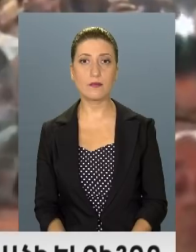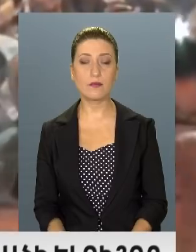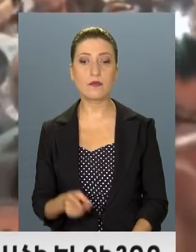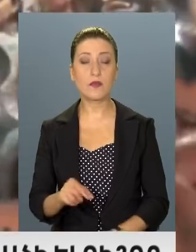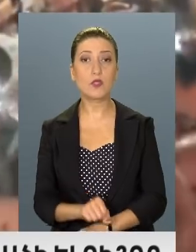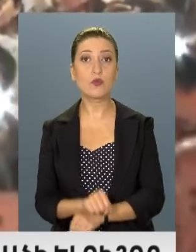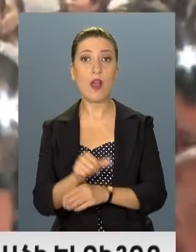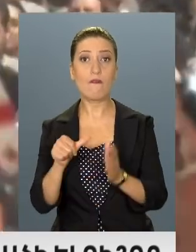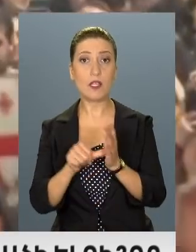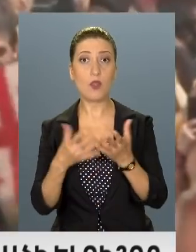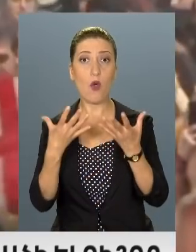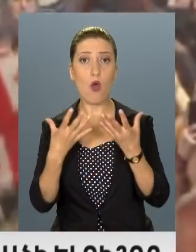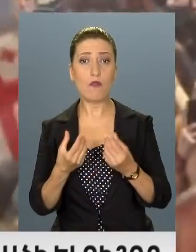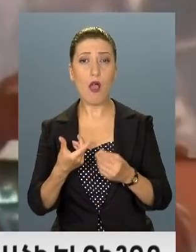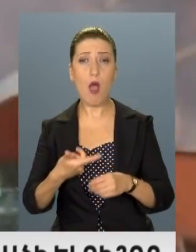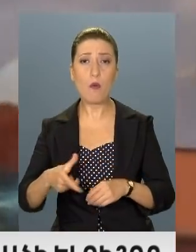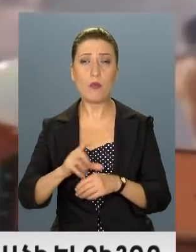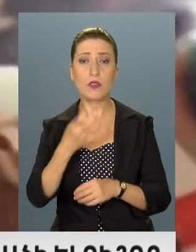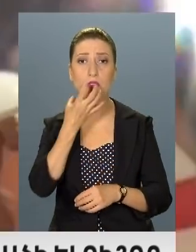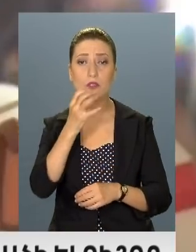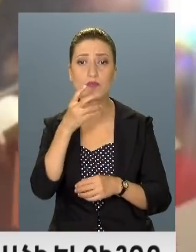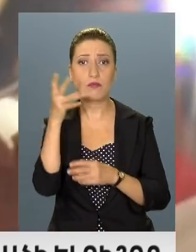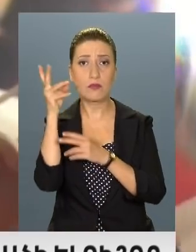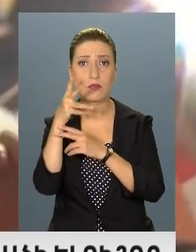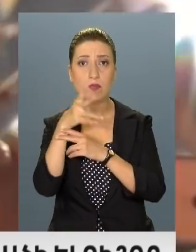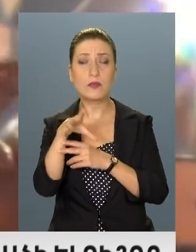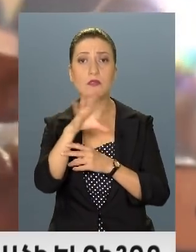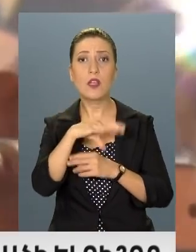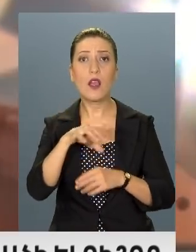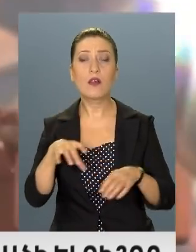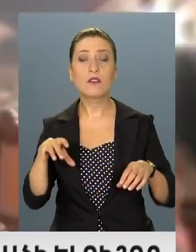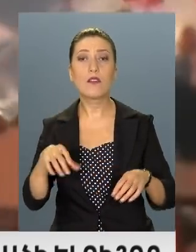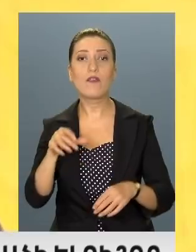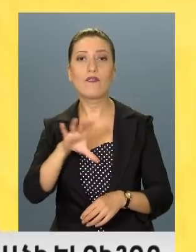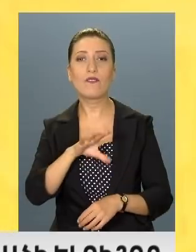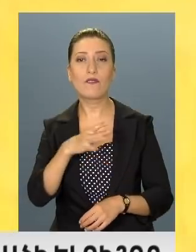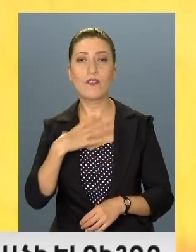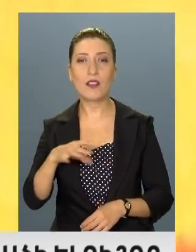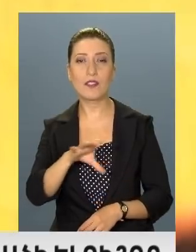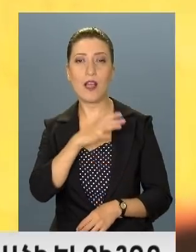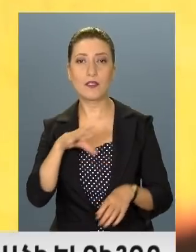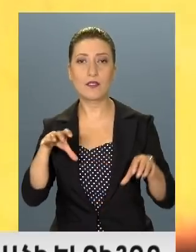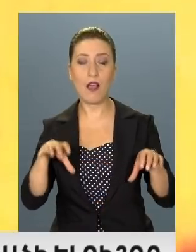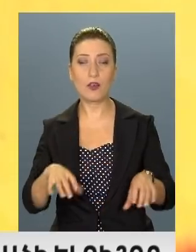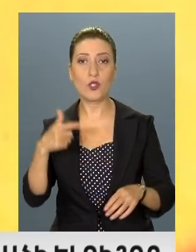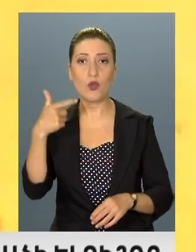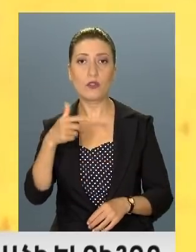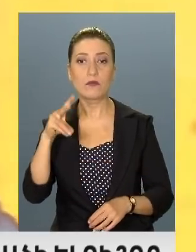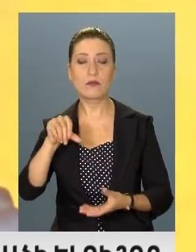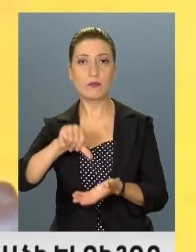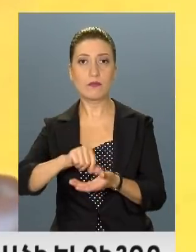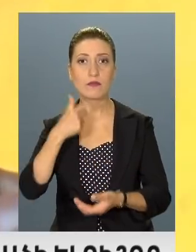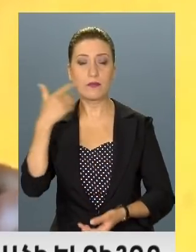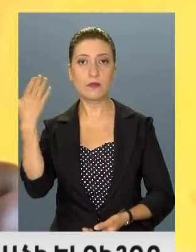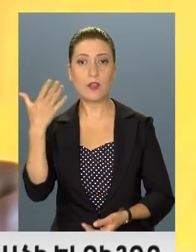Սրանք ցույցերի 6-րդ օրվա ամենաթեժ կադրերն են։ Հարթակին է Վրաստանի նախկին նախագահ Գեորգի Մարգվելաշվիլին։